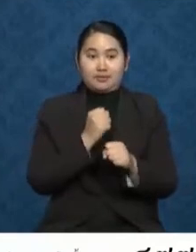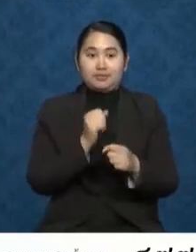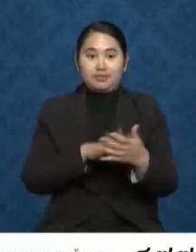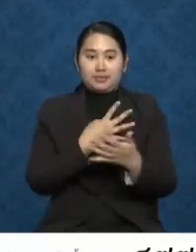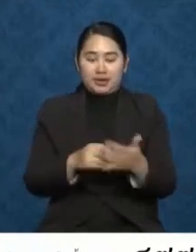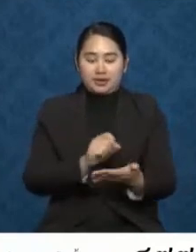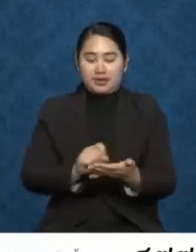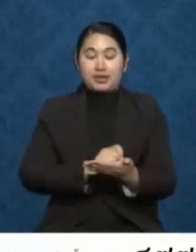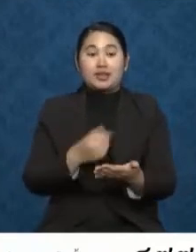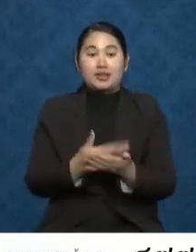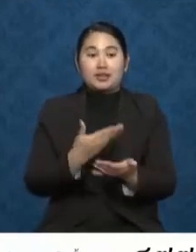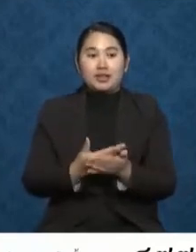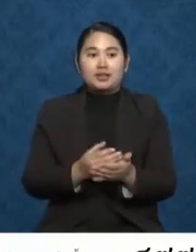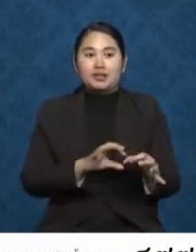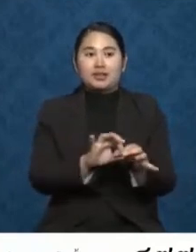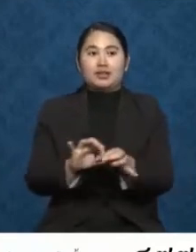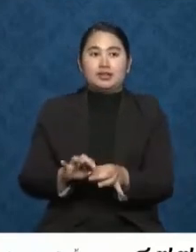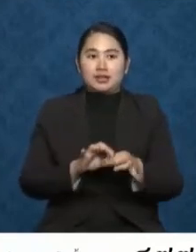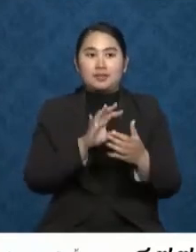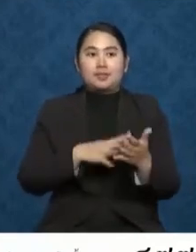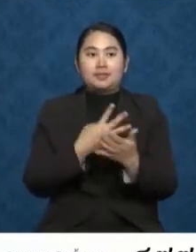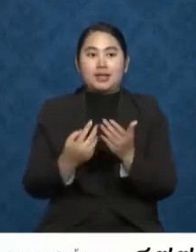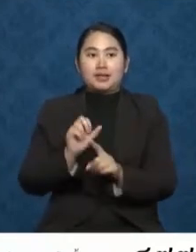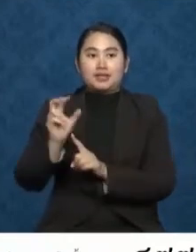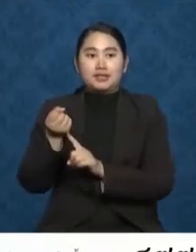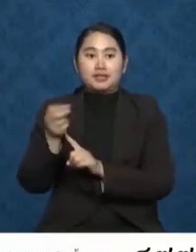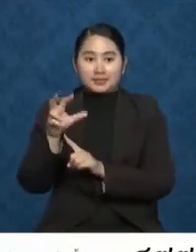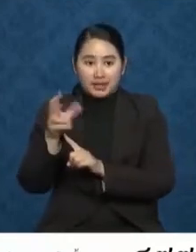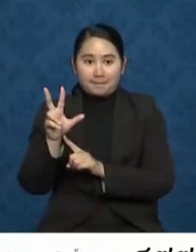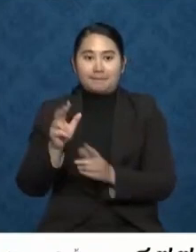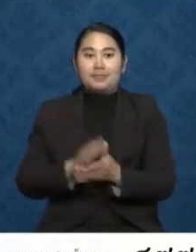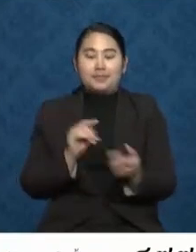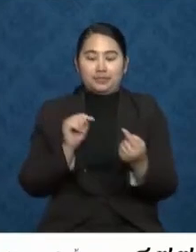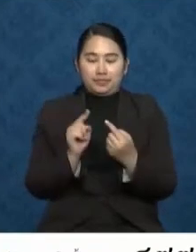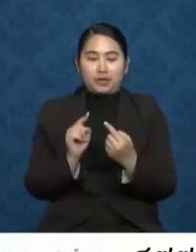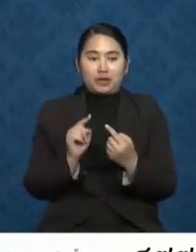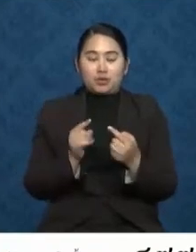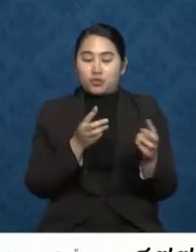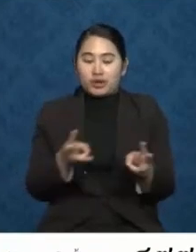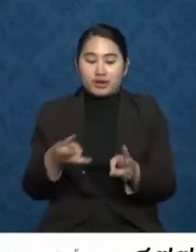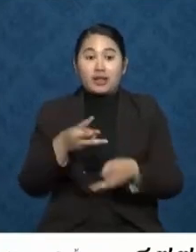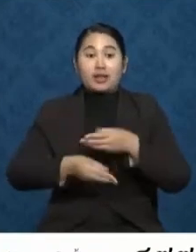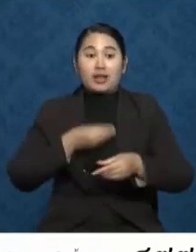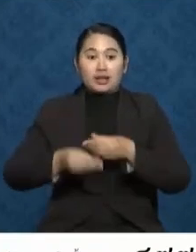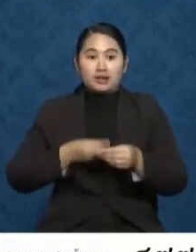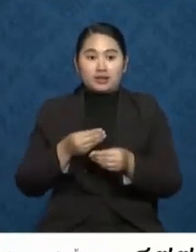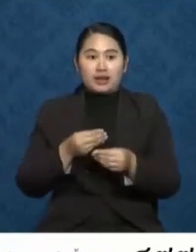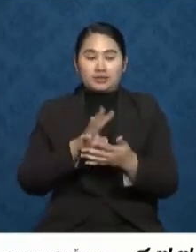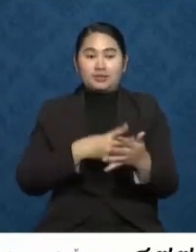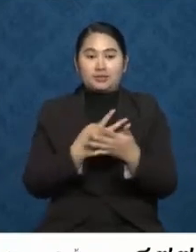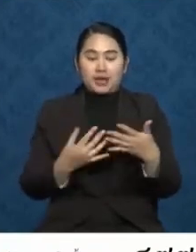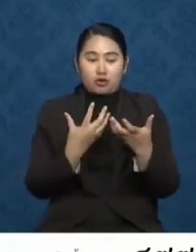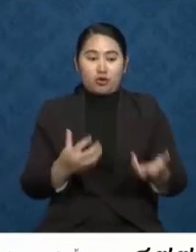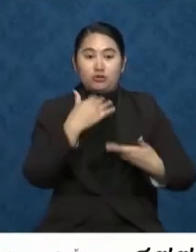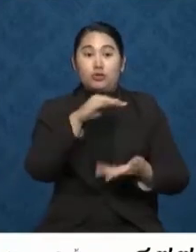ของกระทรวงนะครับให้เชื่อมโยงกับแผนพัฒนาฉบับที่13ในหมุดหมายที่5เรื่องประตูการค้าการลงทุนและยุทธศาสตร์ทางโลจิสติก